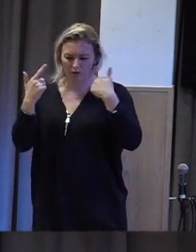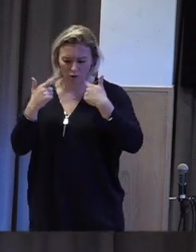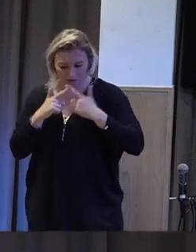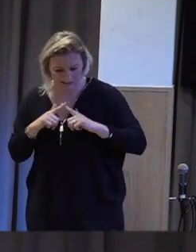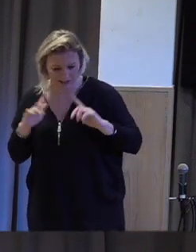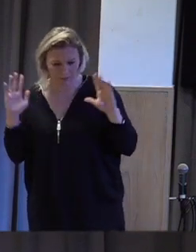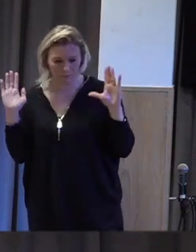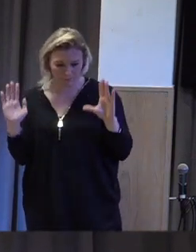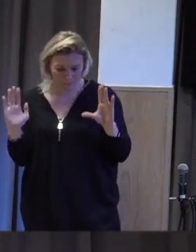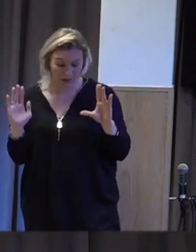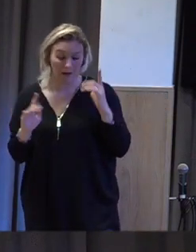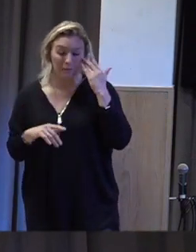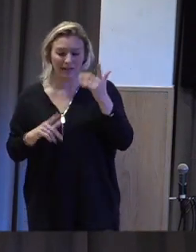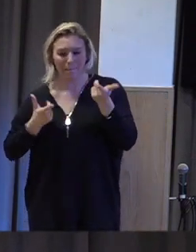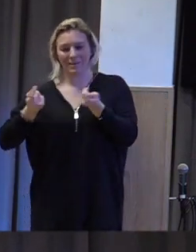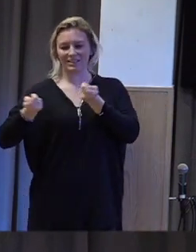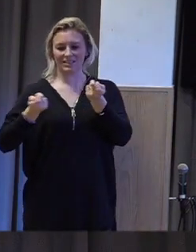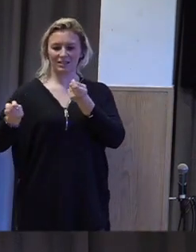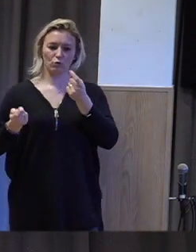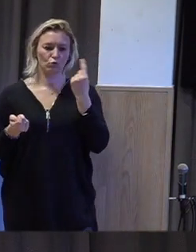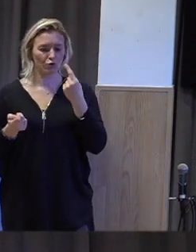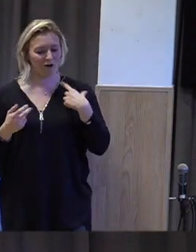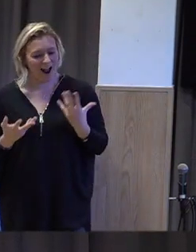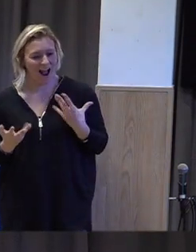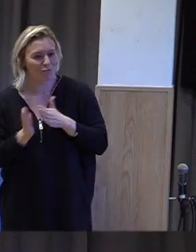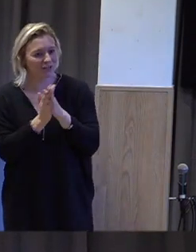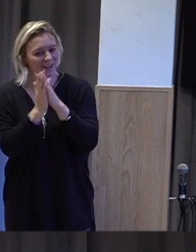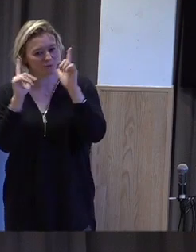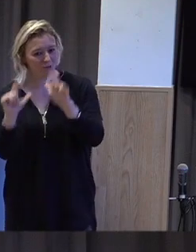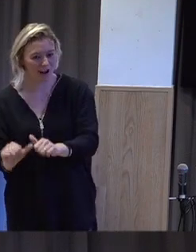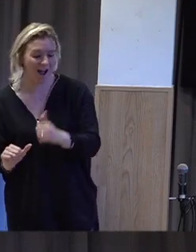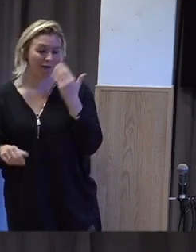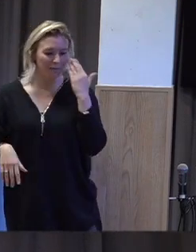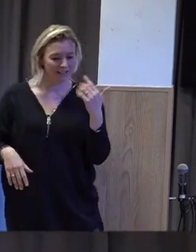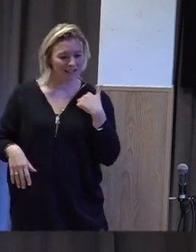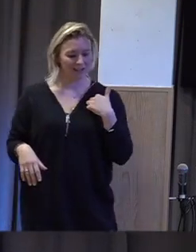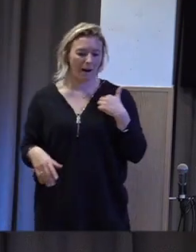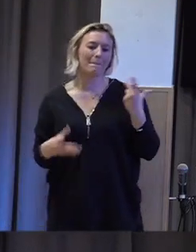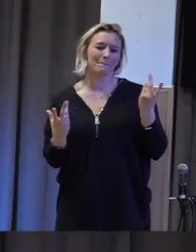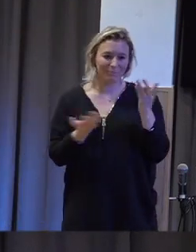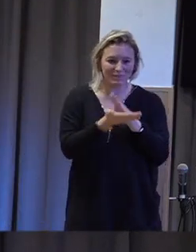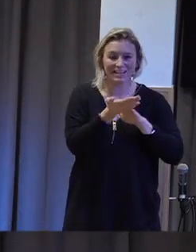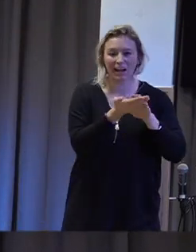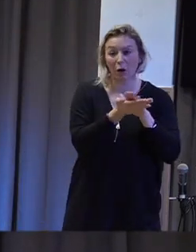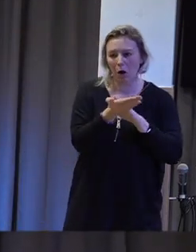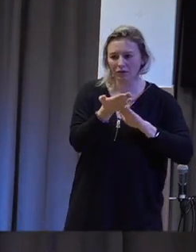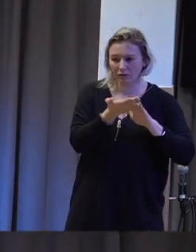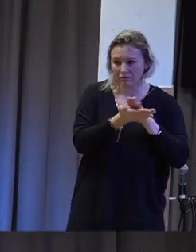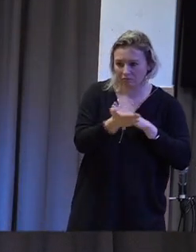que celui qui préside le fasse avec zèle, que celui qui pratique la miséricorde le fasse